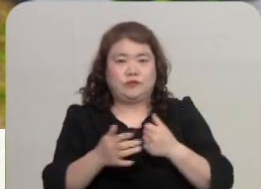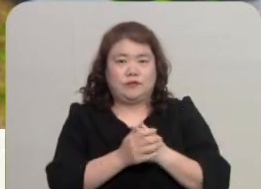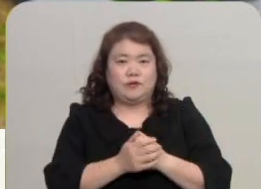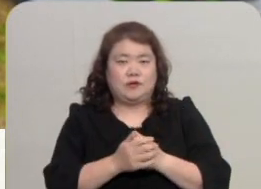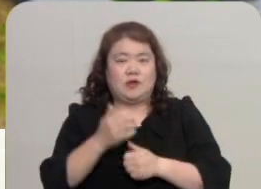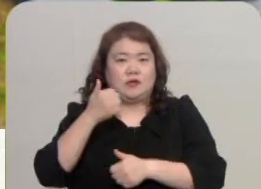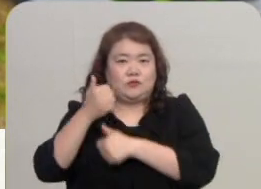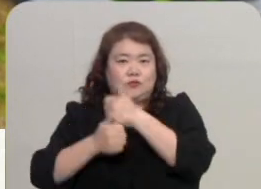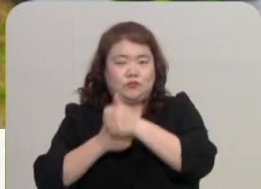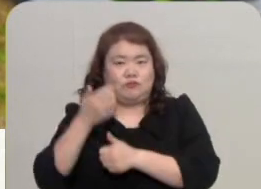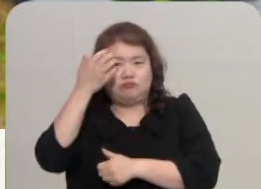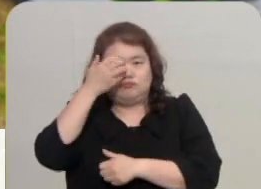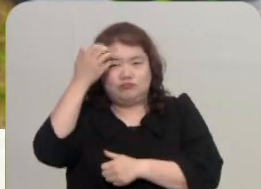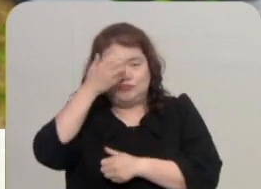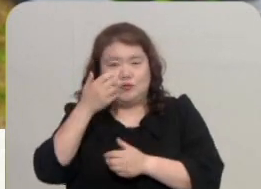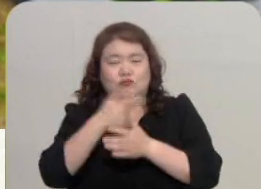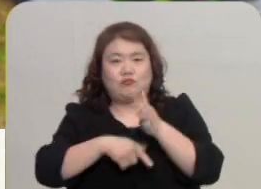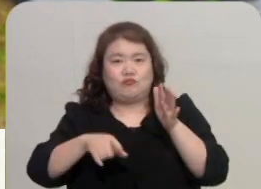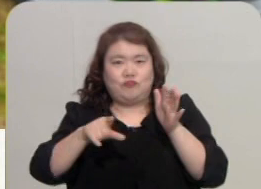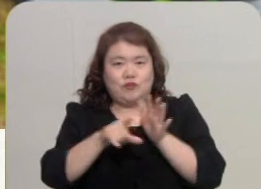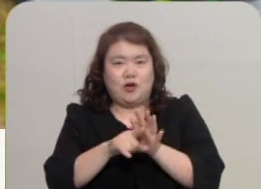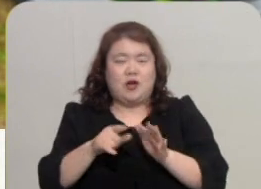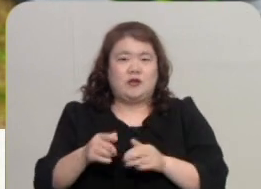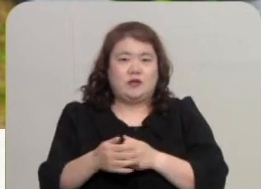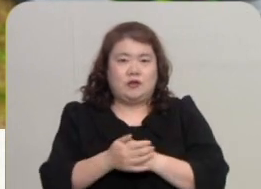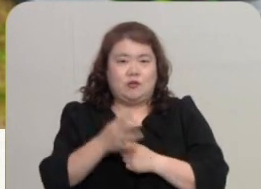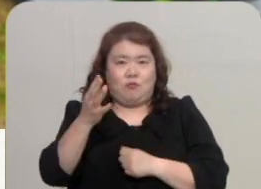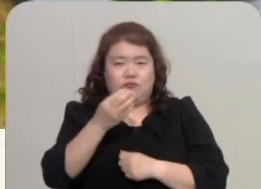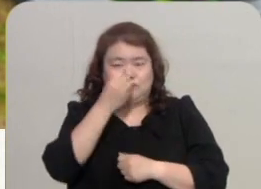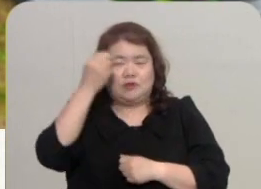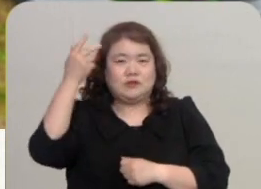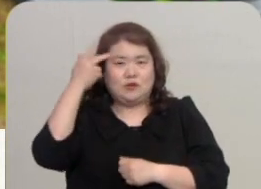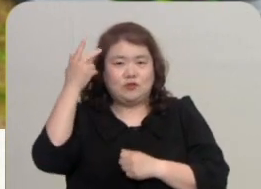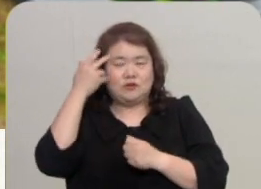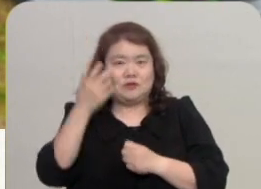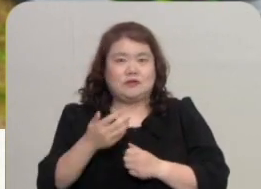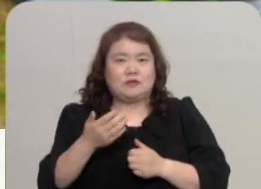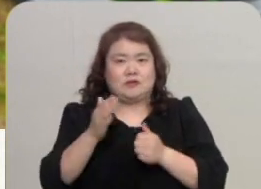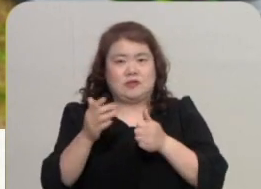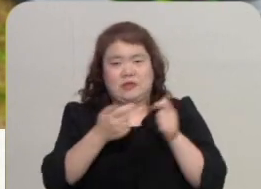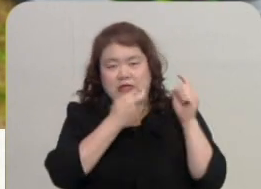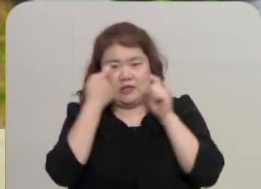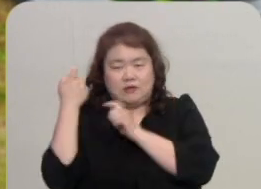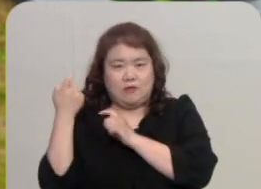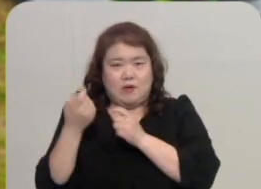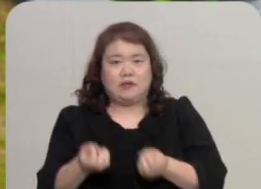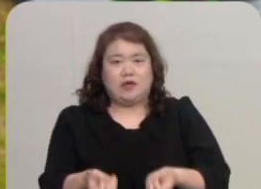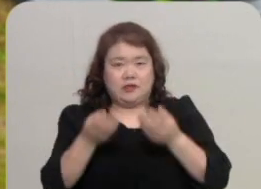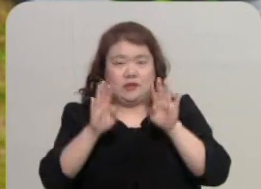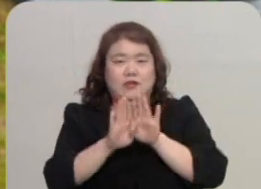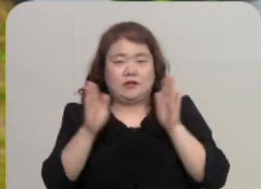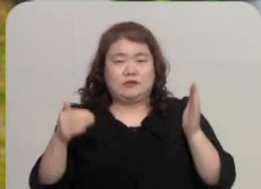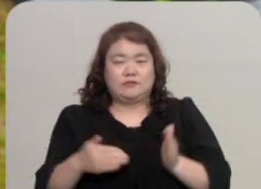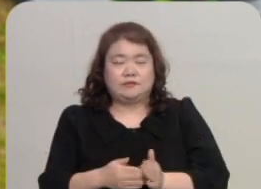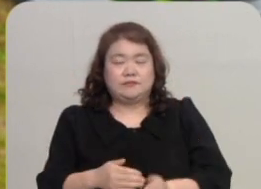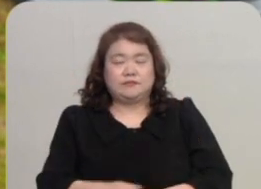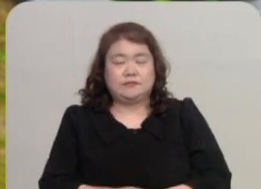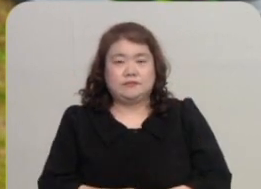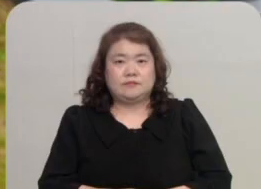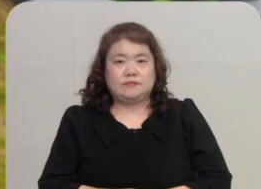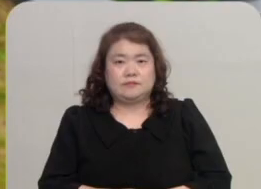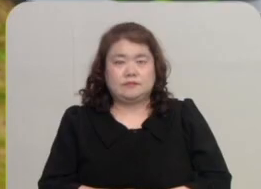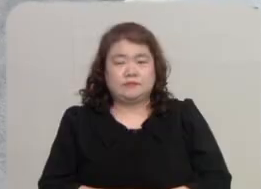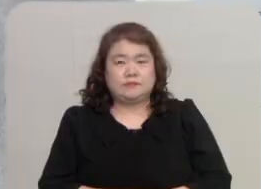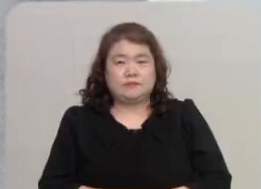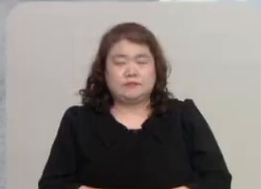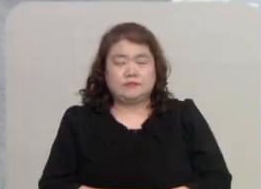영령과 순국 선열에 고귀한 정신과 용기를 기리는 추념식이 거행됐습니다. 오정현 기자입니다.